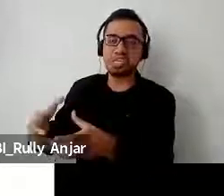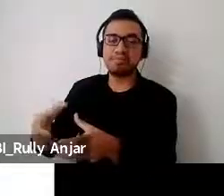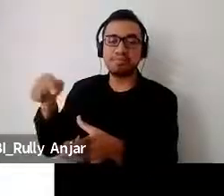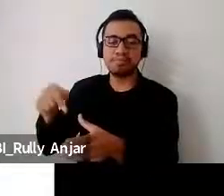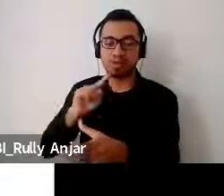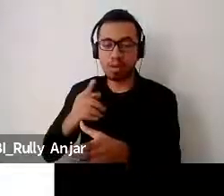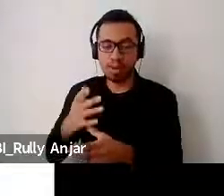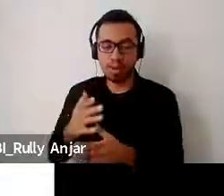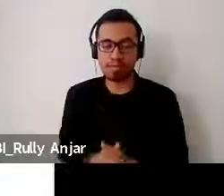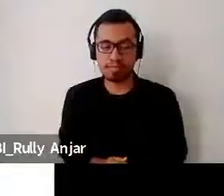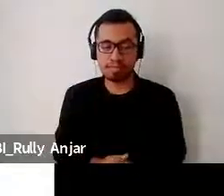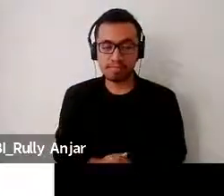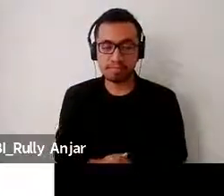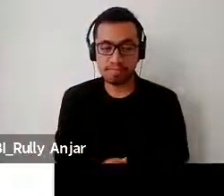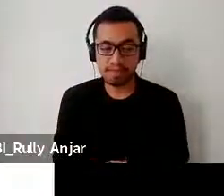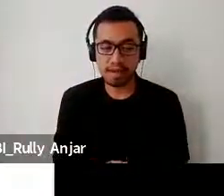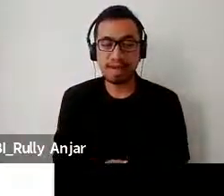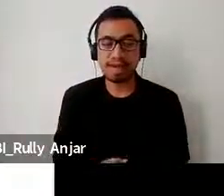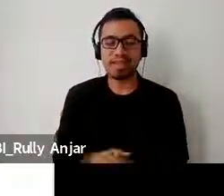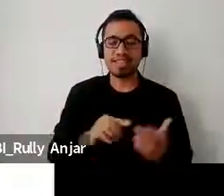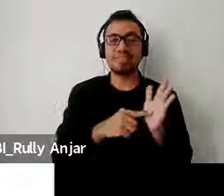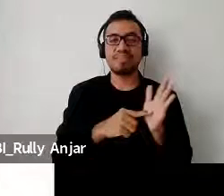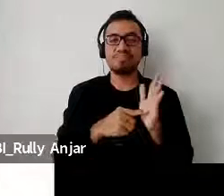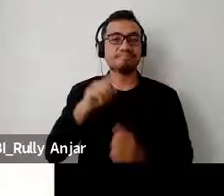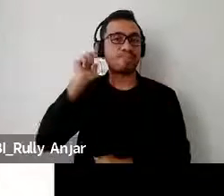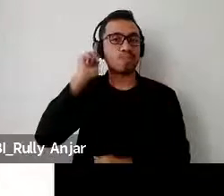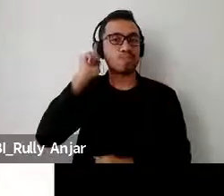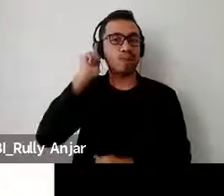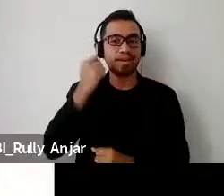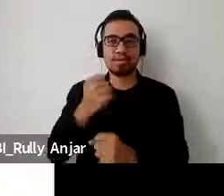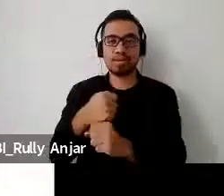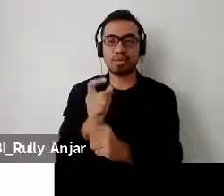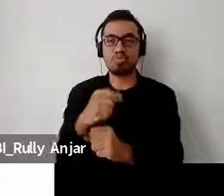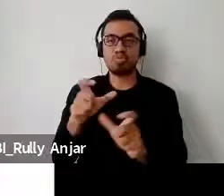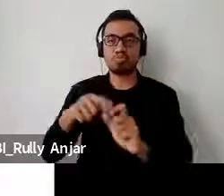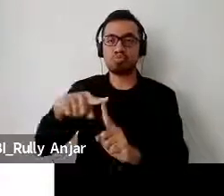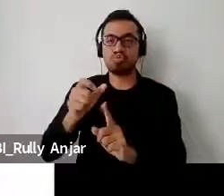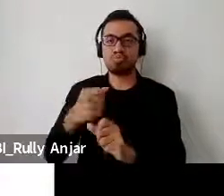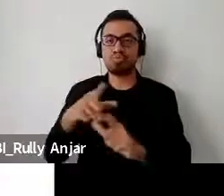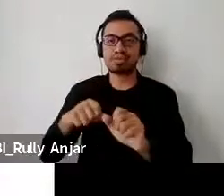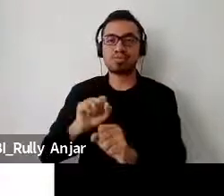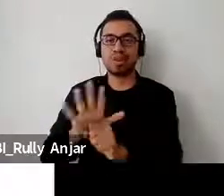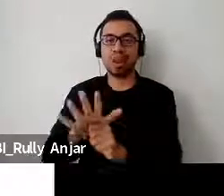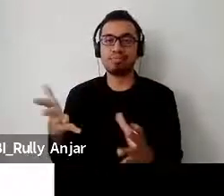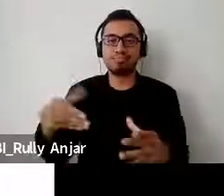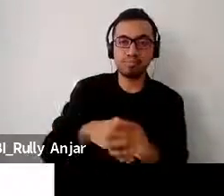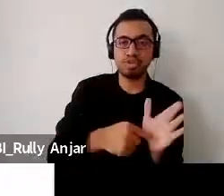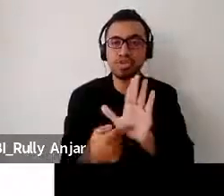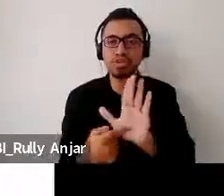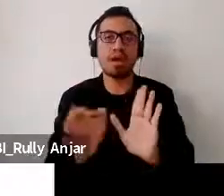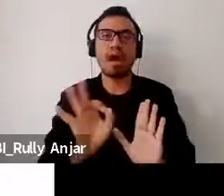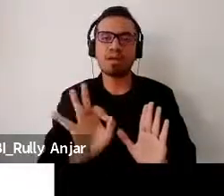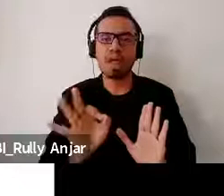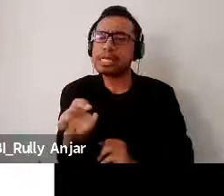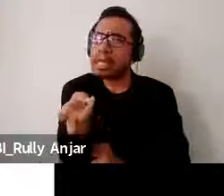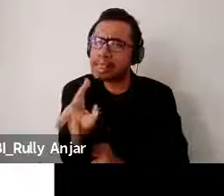tugas percepatan penanganan COVID-19 di tingkat nasional maupun lokal. Nah, penelitian ini saya lakukan